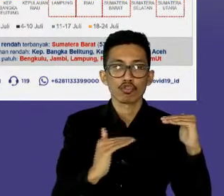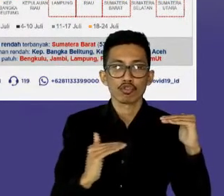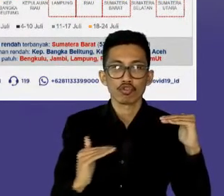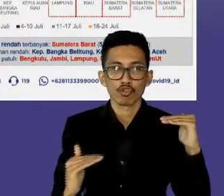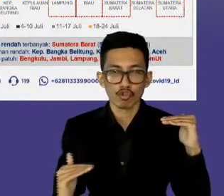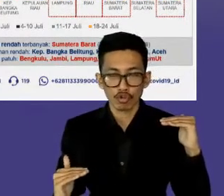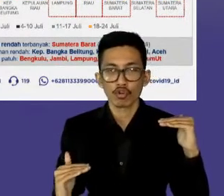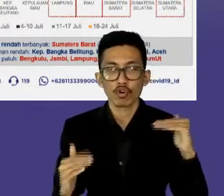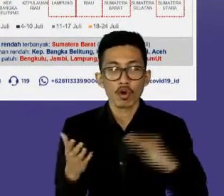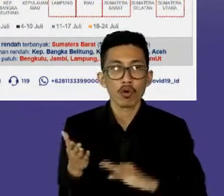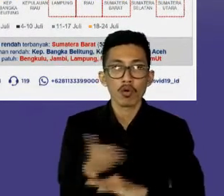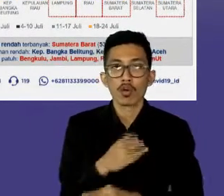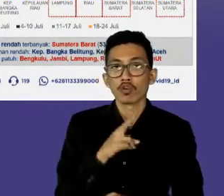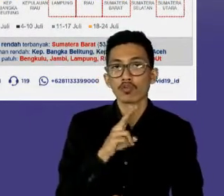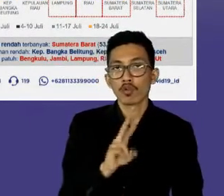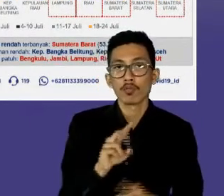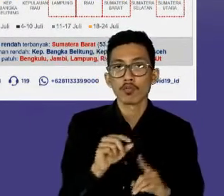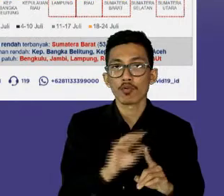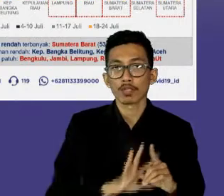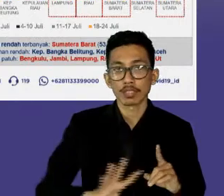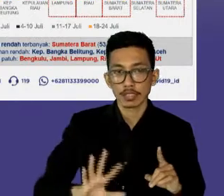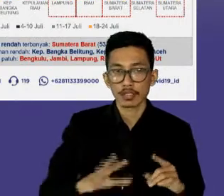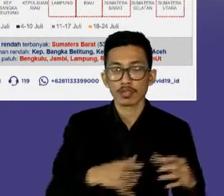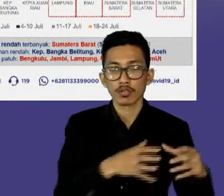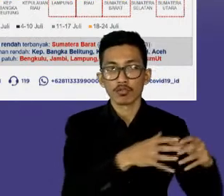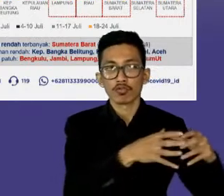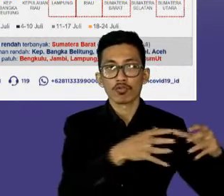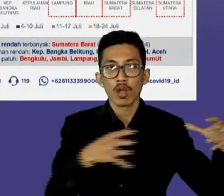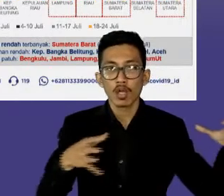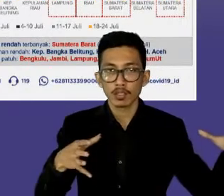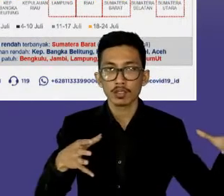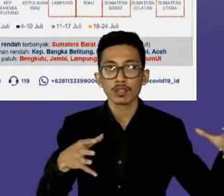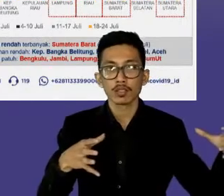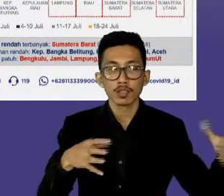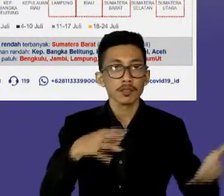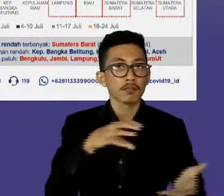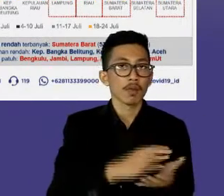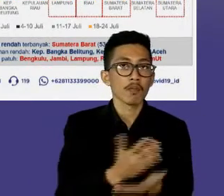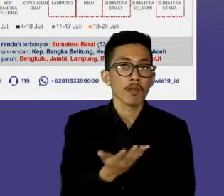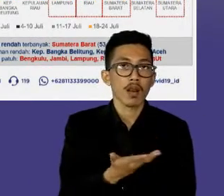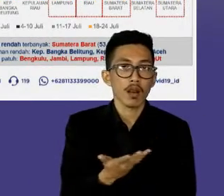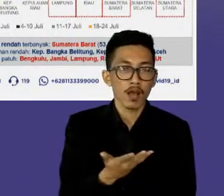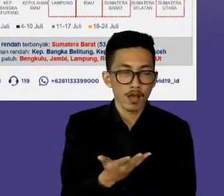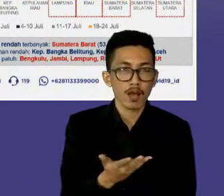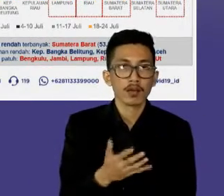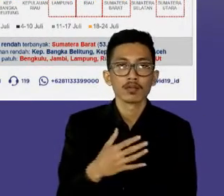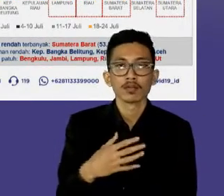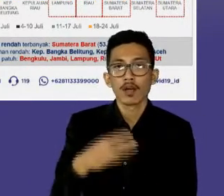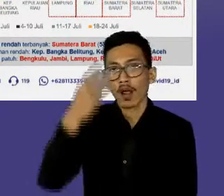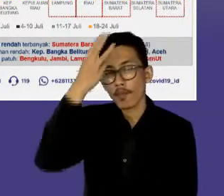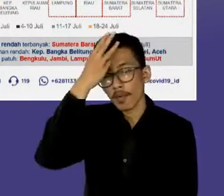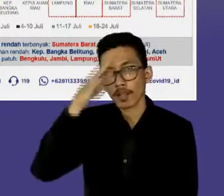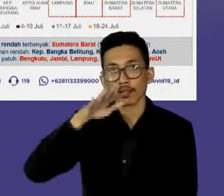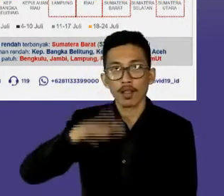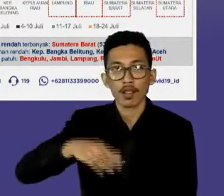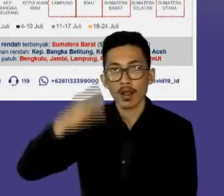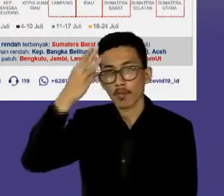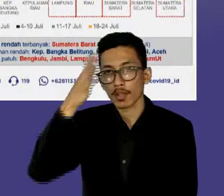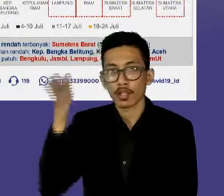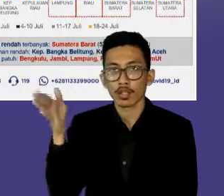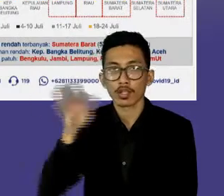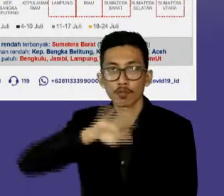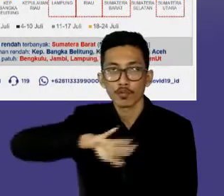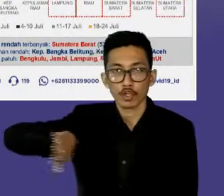hanya ada dua provinsi yang cakupannya malah meluas ketidakpatuhannya, yaitu di Kalimantan Selatan dan Kalimantan Timur. Kemudian